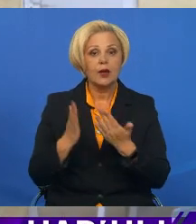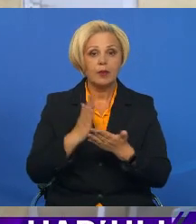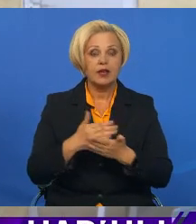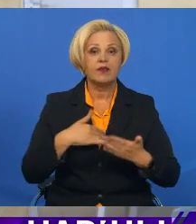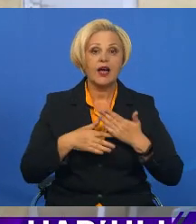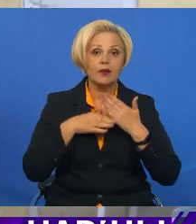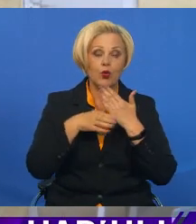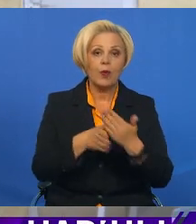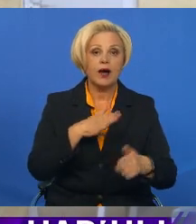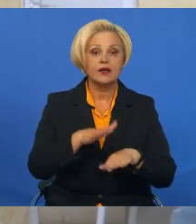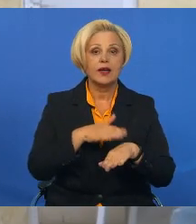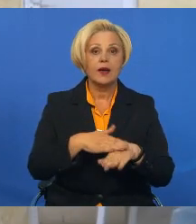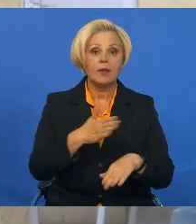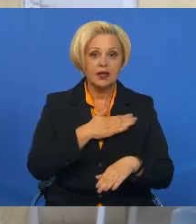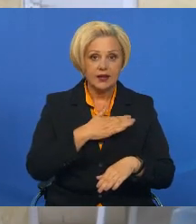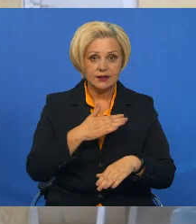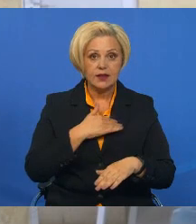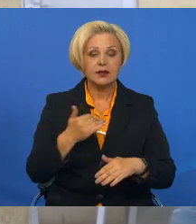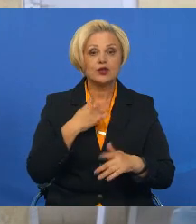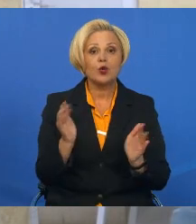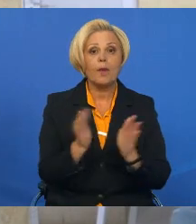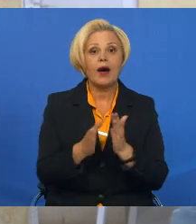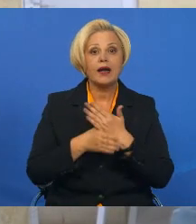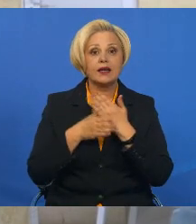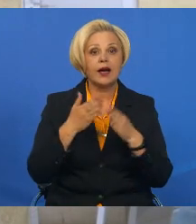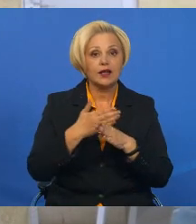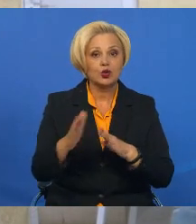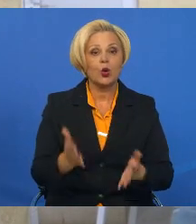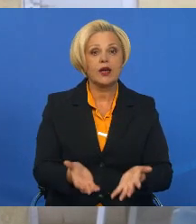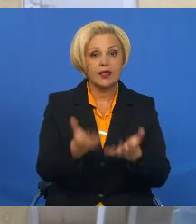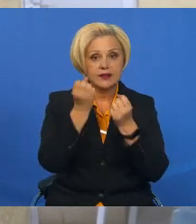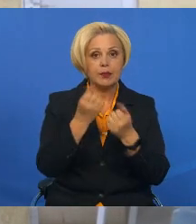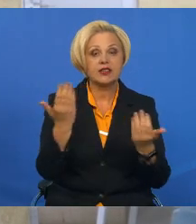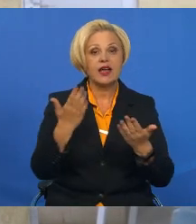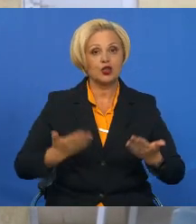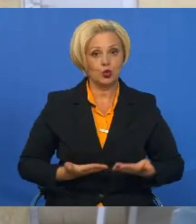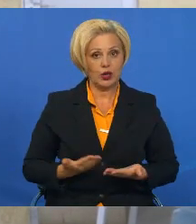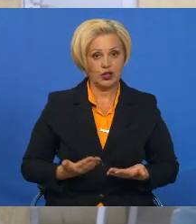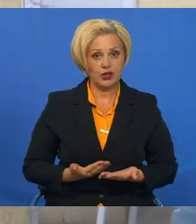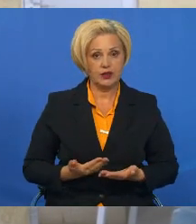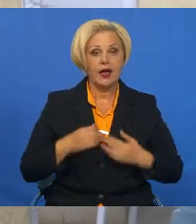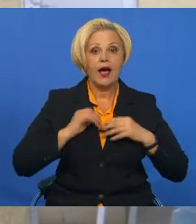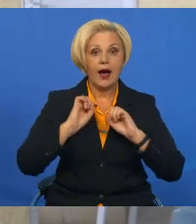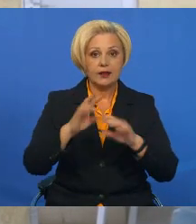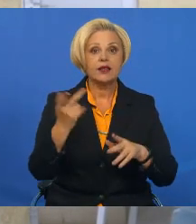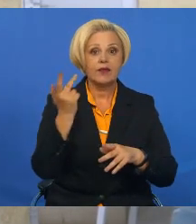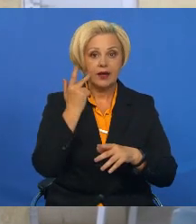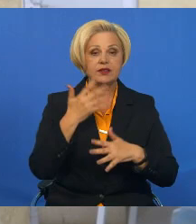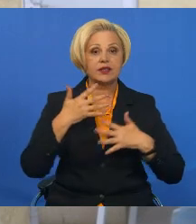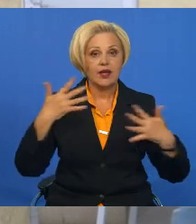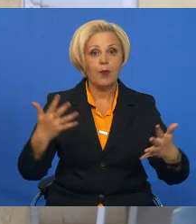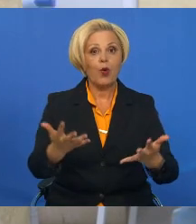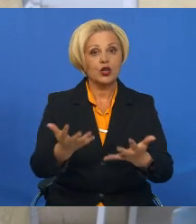гуманными, милосердными, хотим, чтобы вот маленькая толика спасла чью-то, конечно, жизнь. Отдавая, всегда гораздо